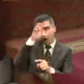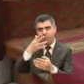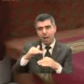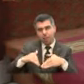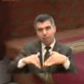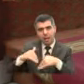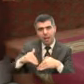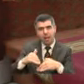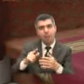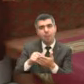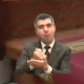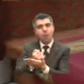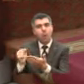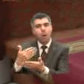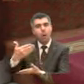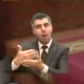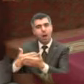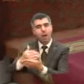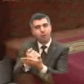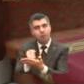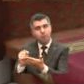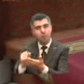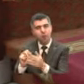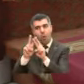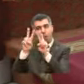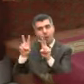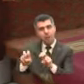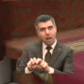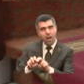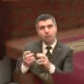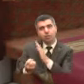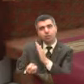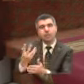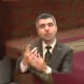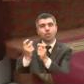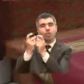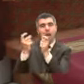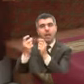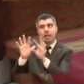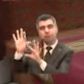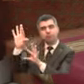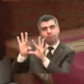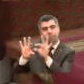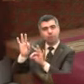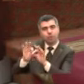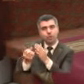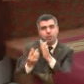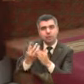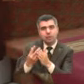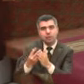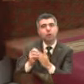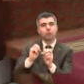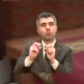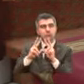الآن غنفسخوا العقدة وغادي نعاودوا نديروها، لكن أنا بغيت نقول هو حنا صعيب علينا واحد المقاوله